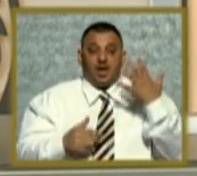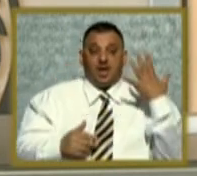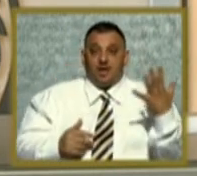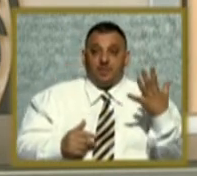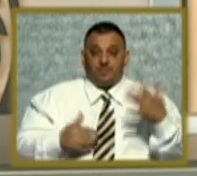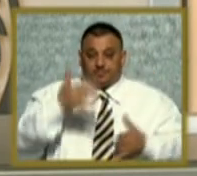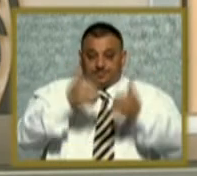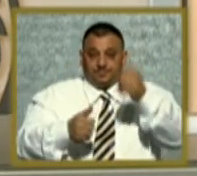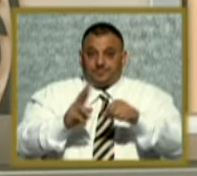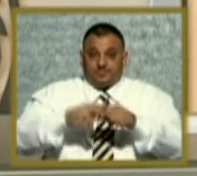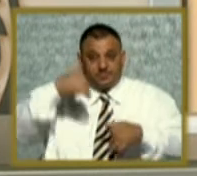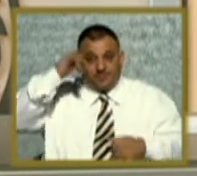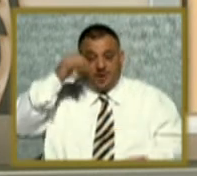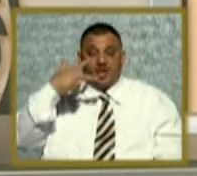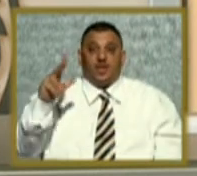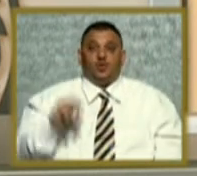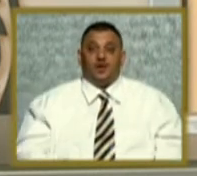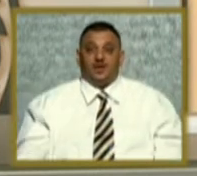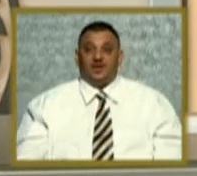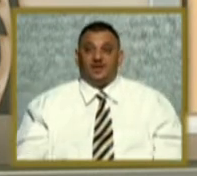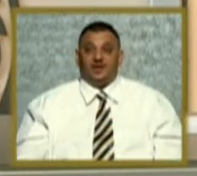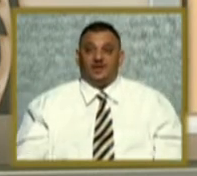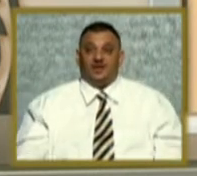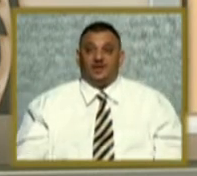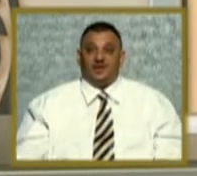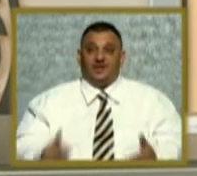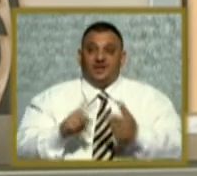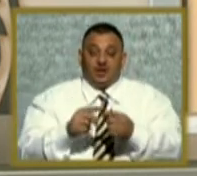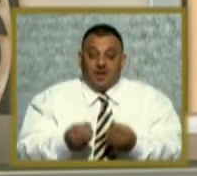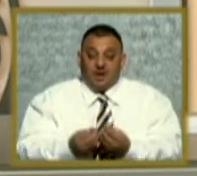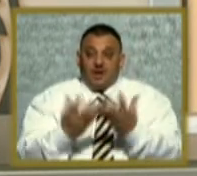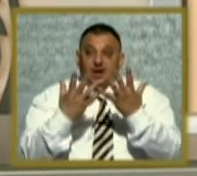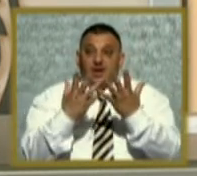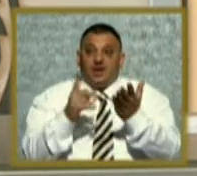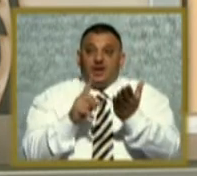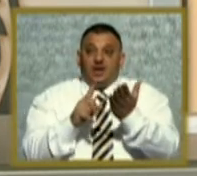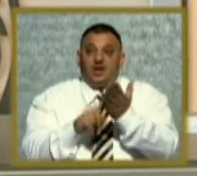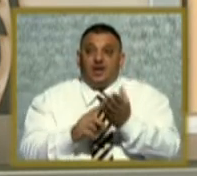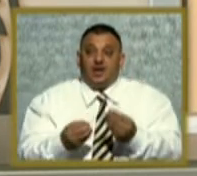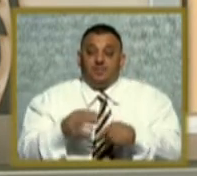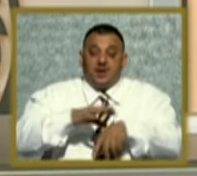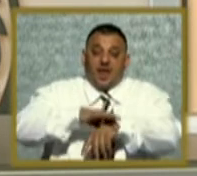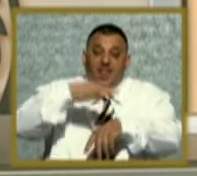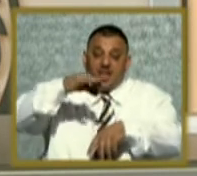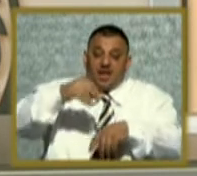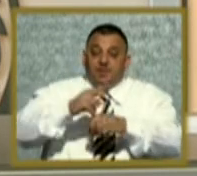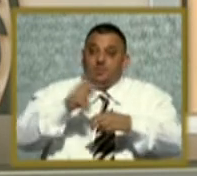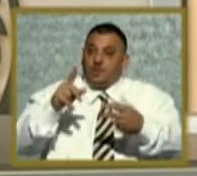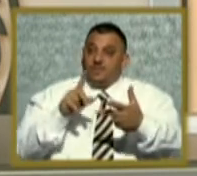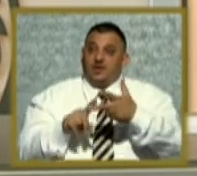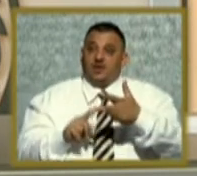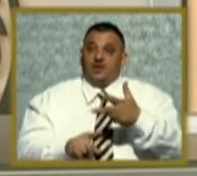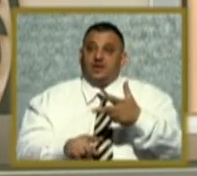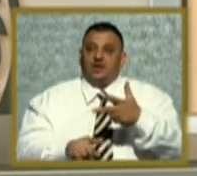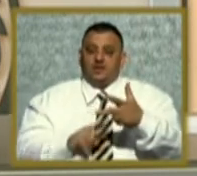البقر 30، وهكذا. بالنسبة للزرع له مقدار، بالنسبة للذهب والفضة أيضا له نصاب ويحول عليه